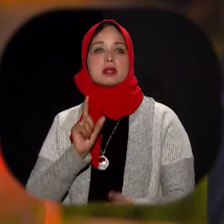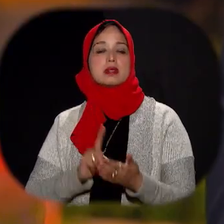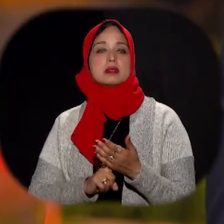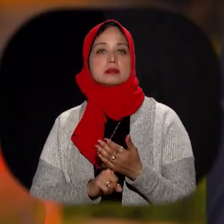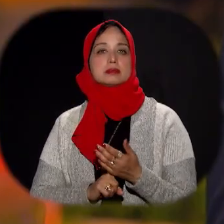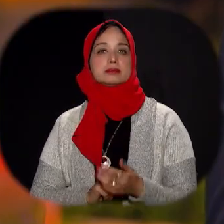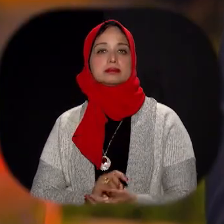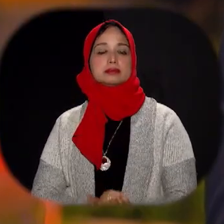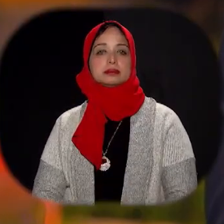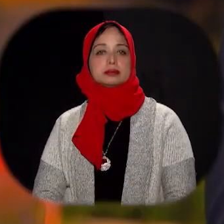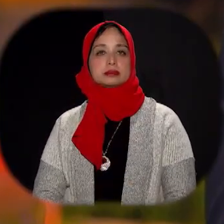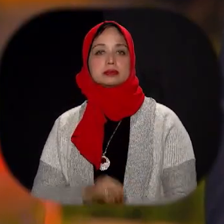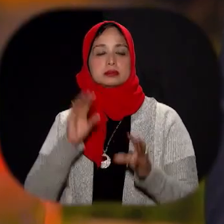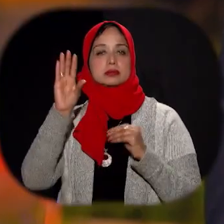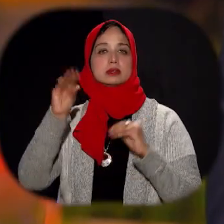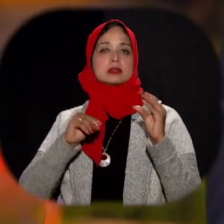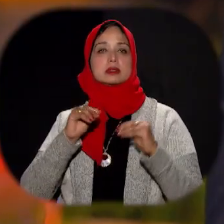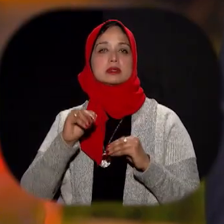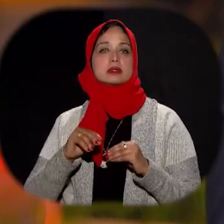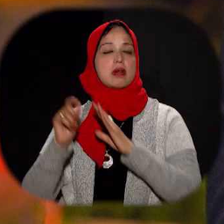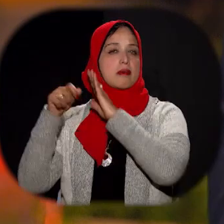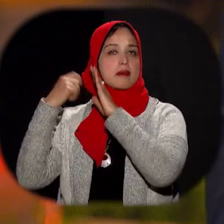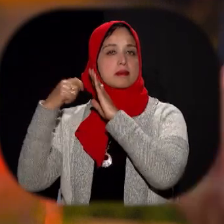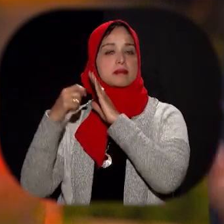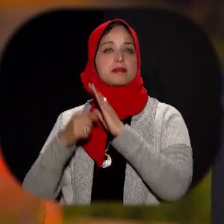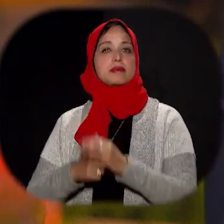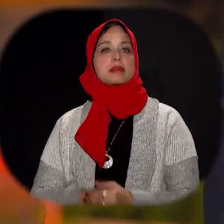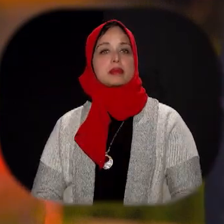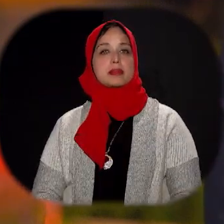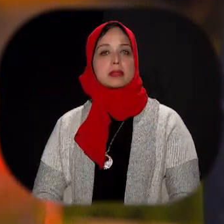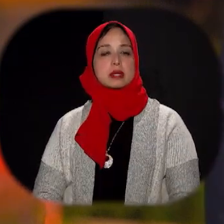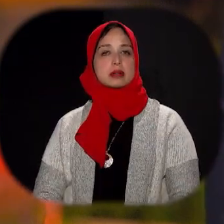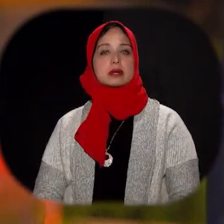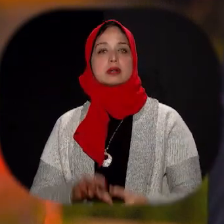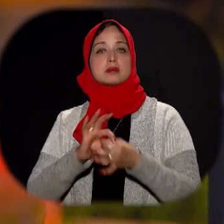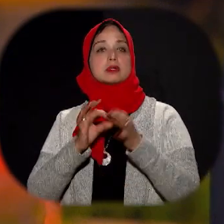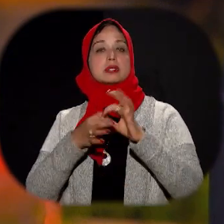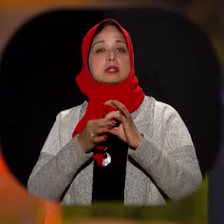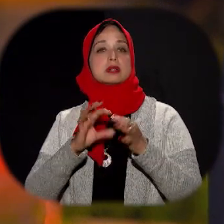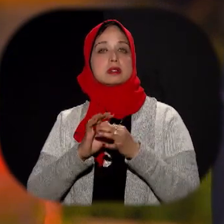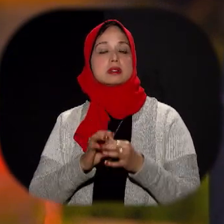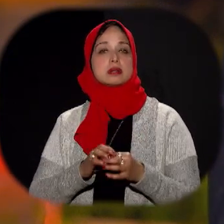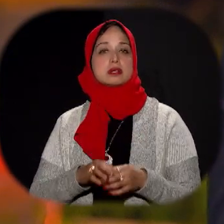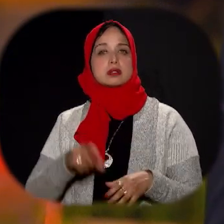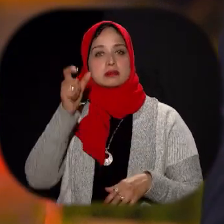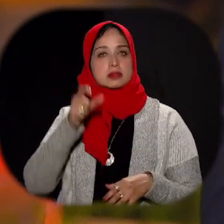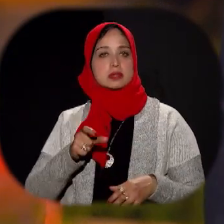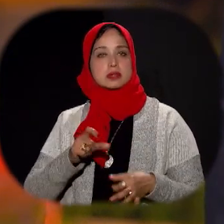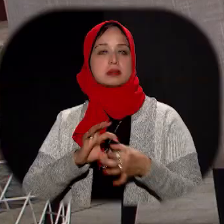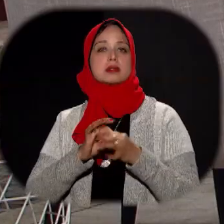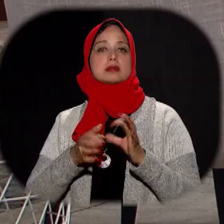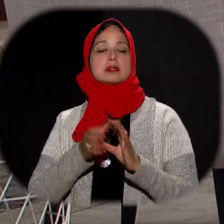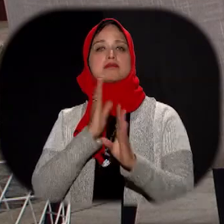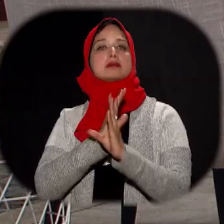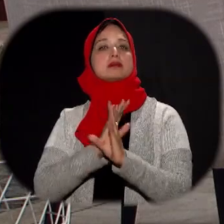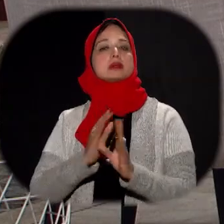روايه في روايه بتتعمل ناريتور شاطر جدا اللي هو الراوي يعني يبقى عنده اداء تمثيلي عالي بيقدر ياخد الروايه من بدايه